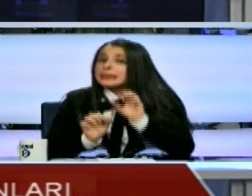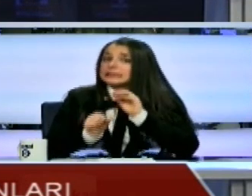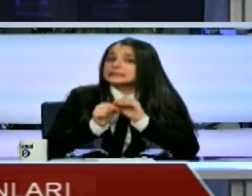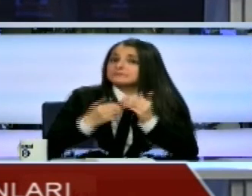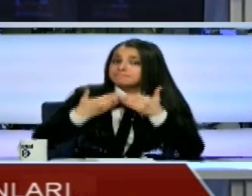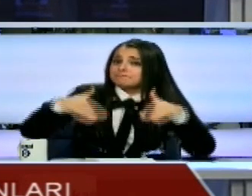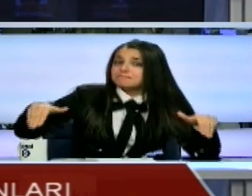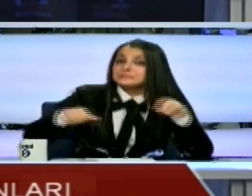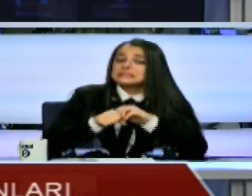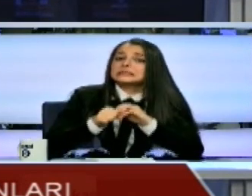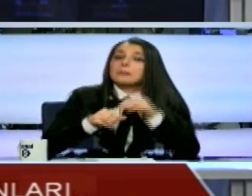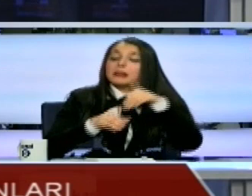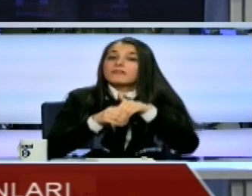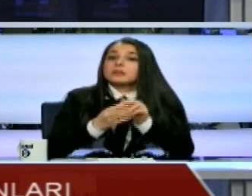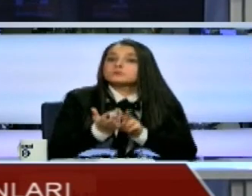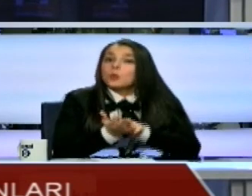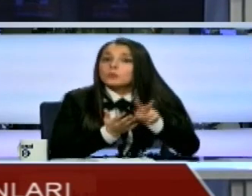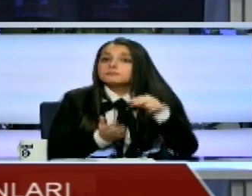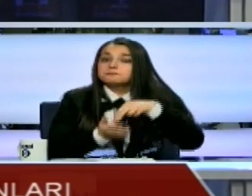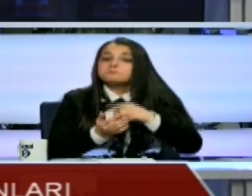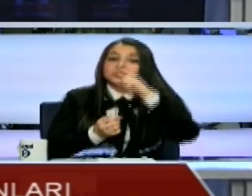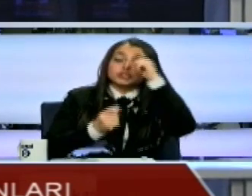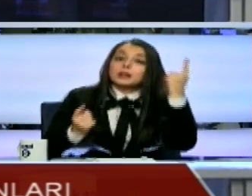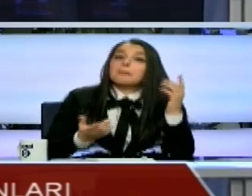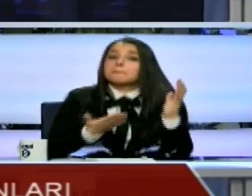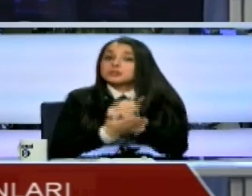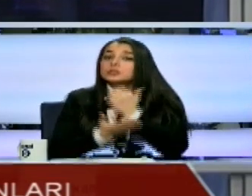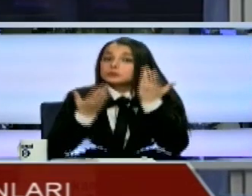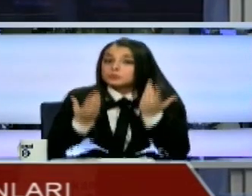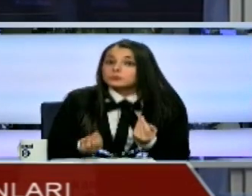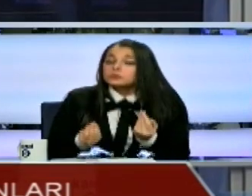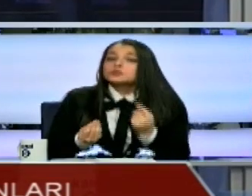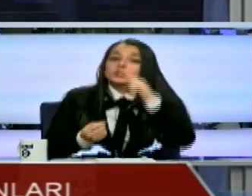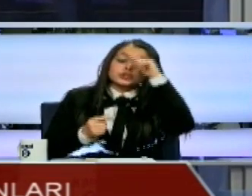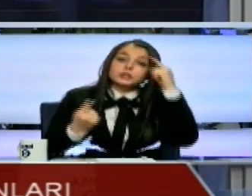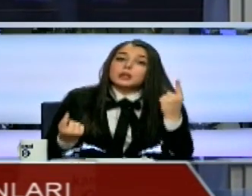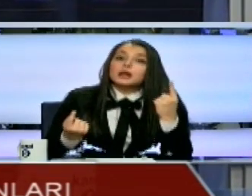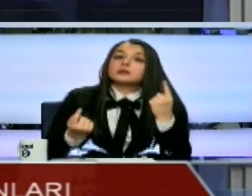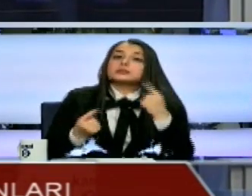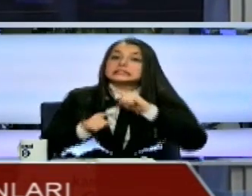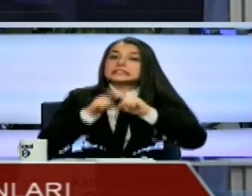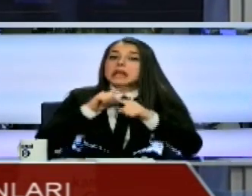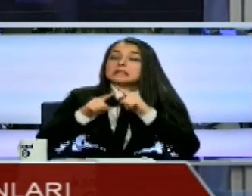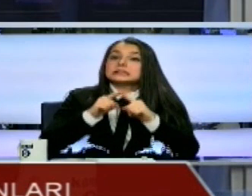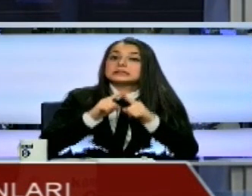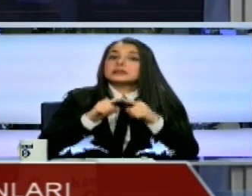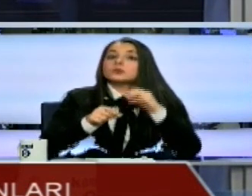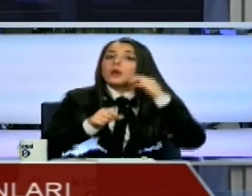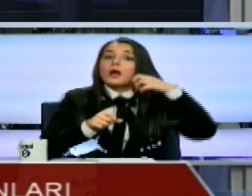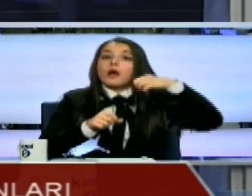milletvekilliğine yola çıktı. İnşallah başarılı olur. İnşallah çıktığı siyasi parti olan AK